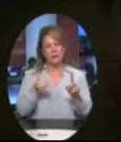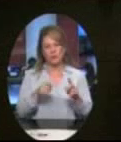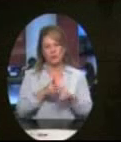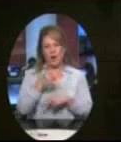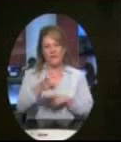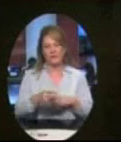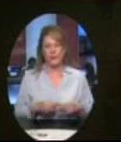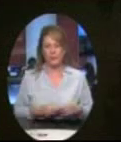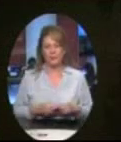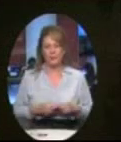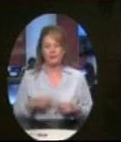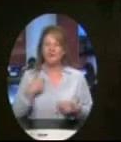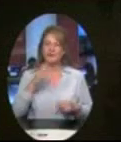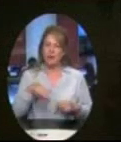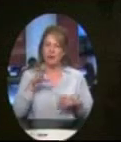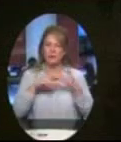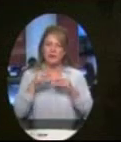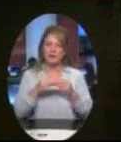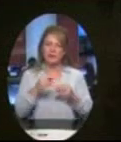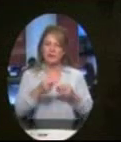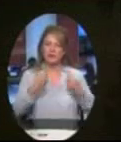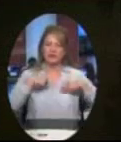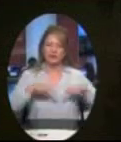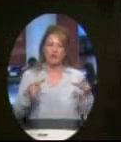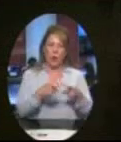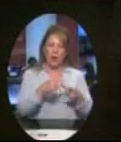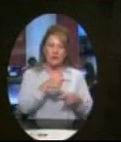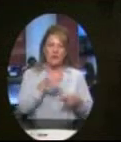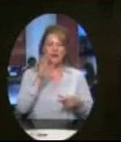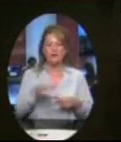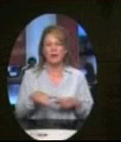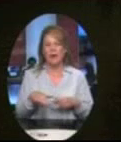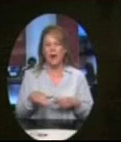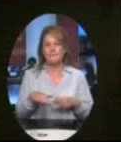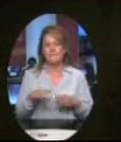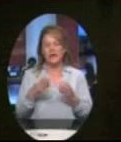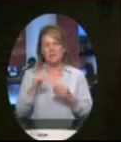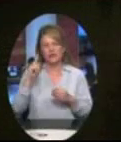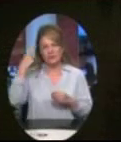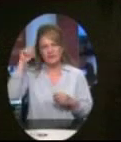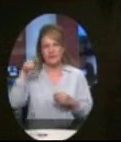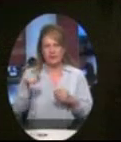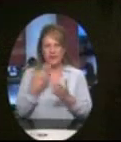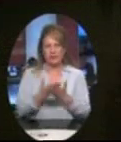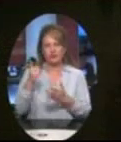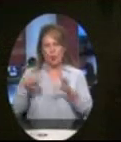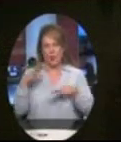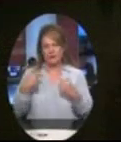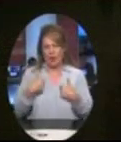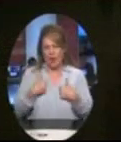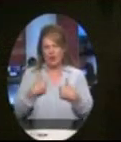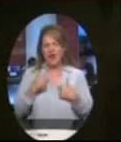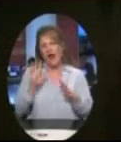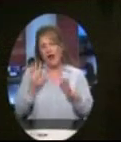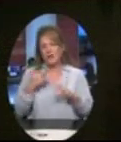גם דיברתי על זה עם יושב ראש הקואליציה, דיברתי על זה גם עם מציע ההצעה שדי מרוגז עליי בזה, אבל אני לא מתכוון